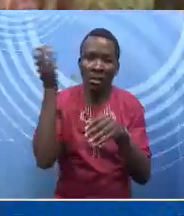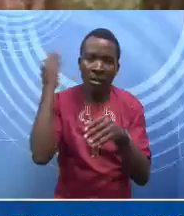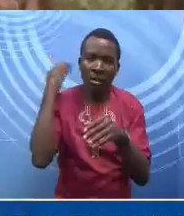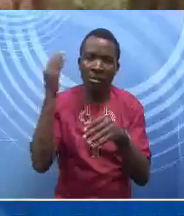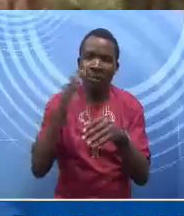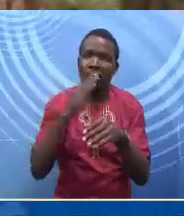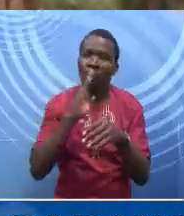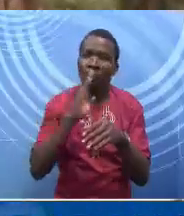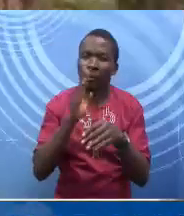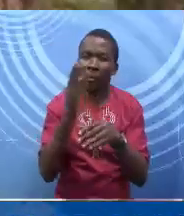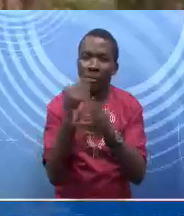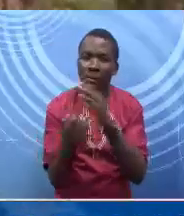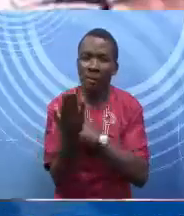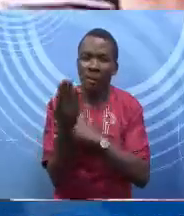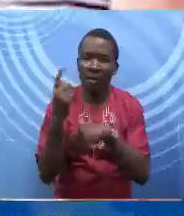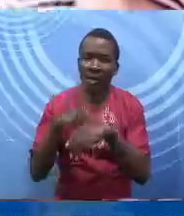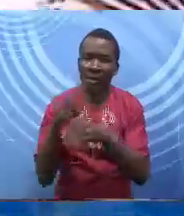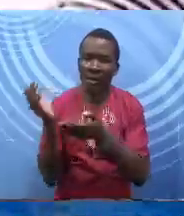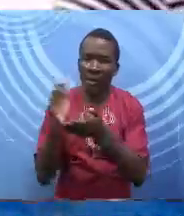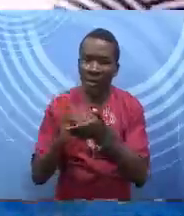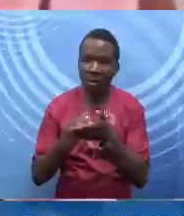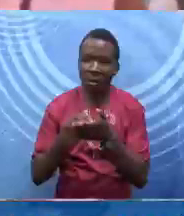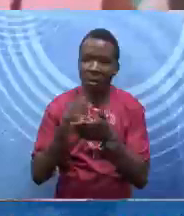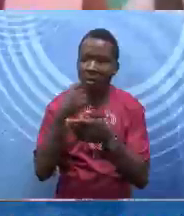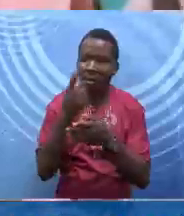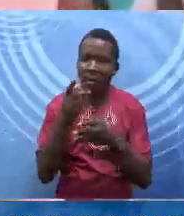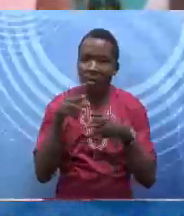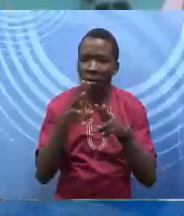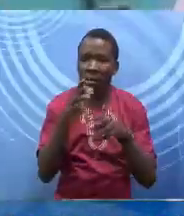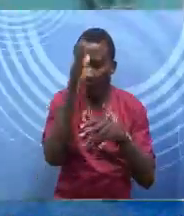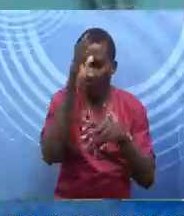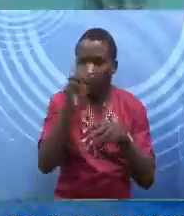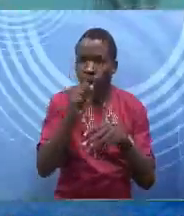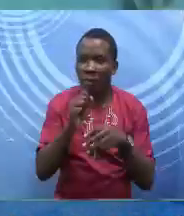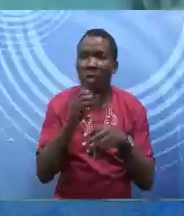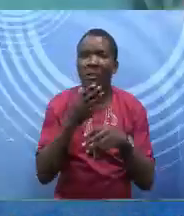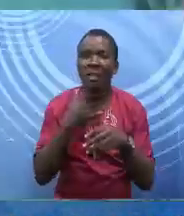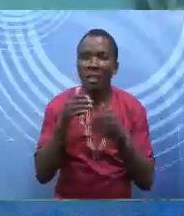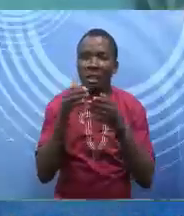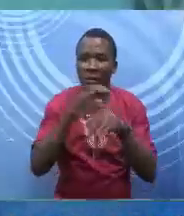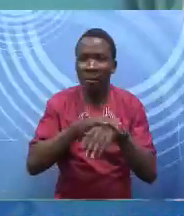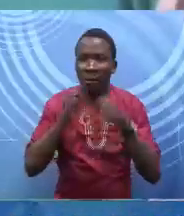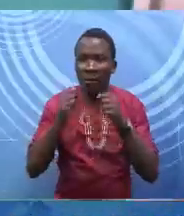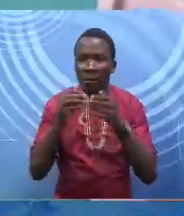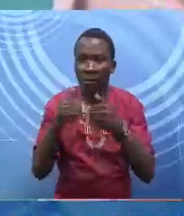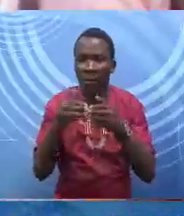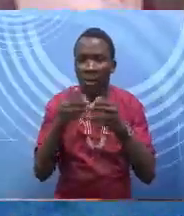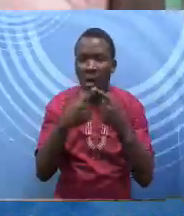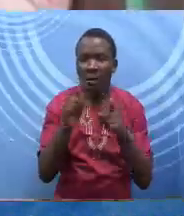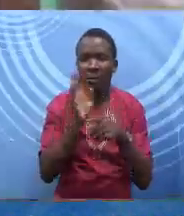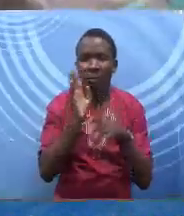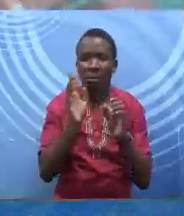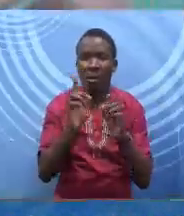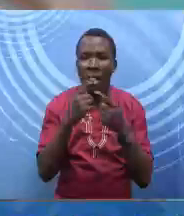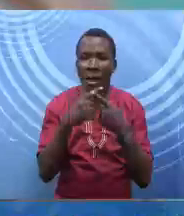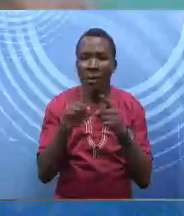gitondo, icyo gihe bari bagiye kumusubirishamo iby'uko ukuntu umusaza arafata ku ngufu ashaka kubafata, sinakubeshya uretse ko ndafatishije